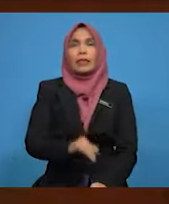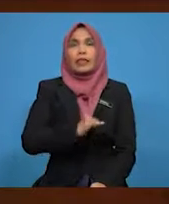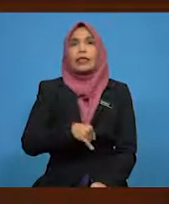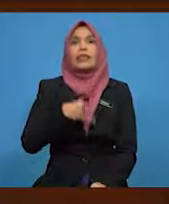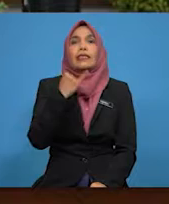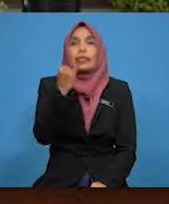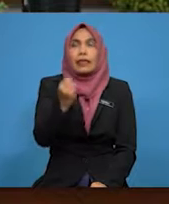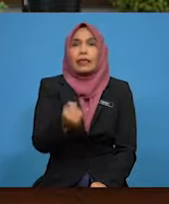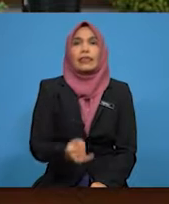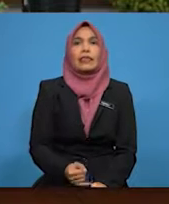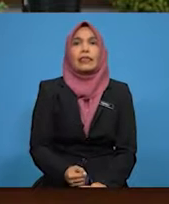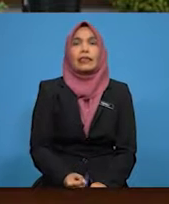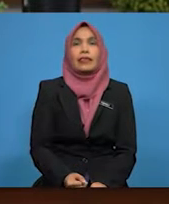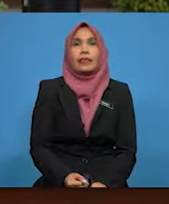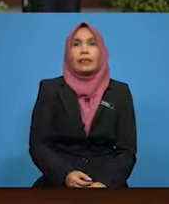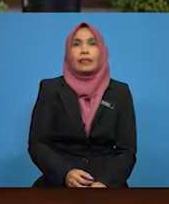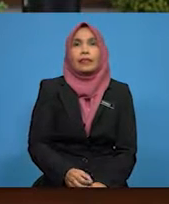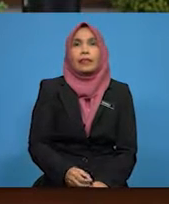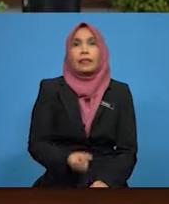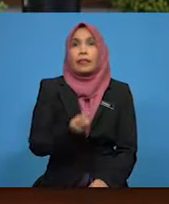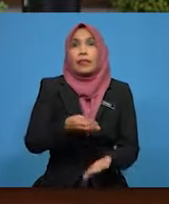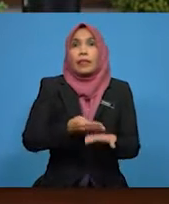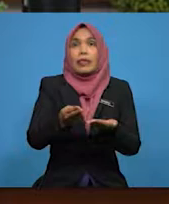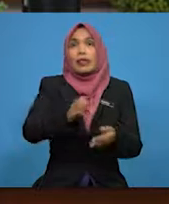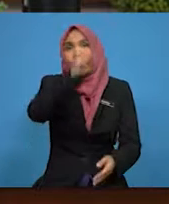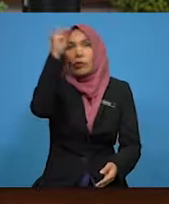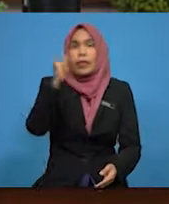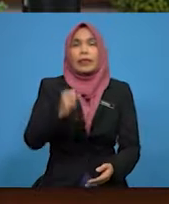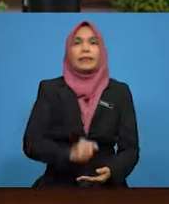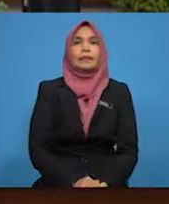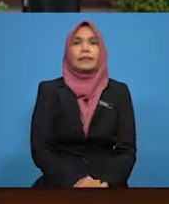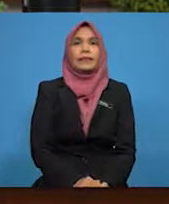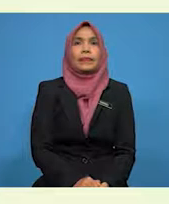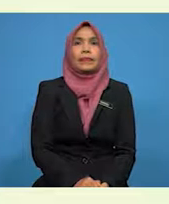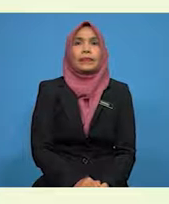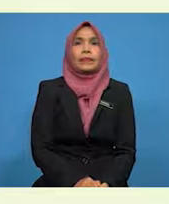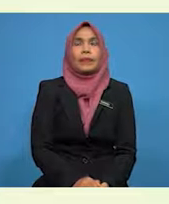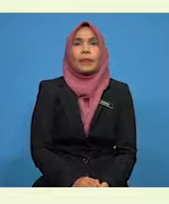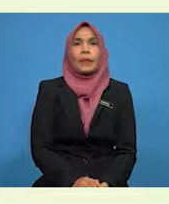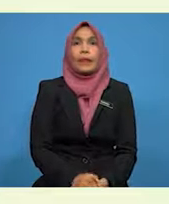pekerjaan. Saya ingin mengemukakan satu soalan kepada pelajar.